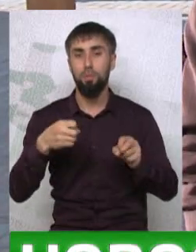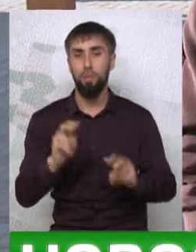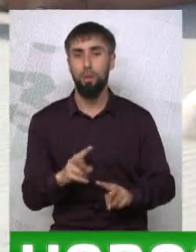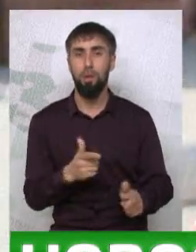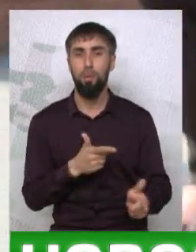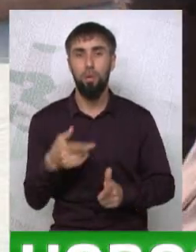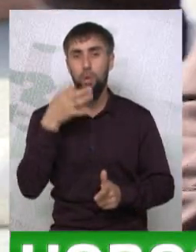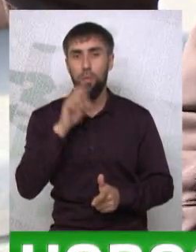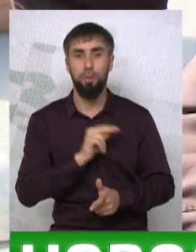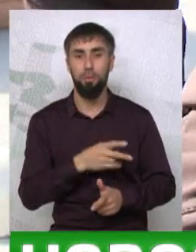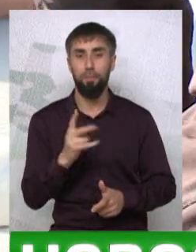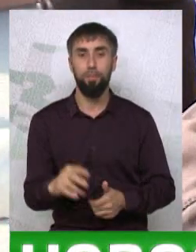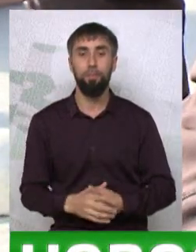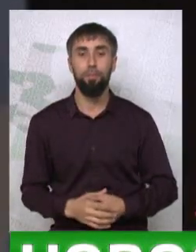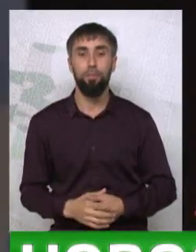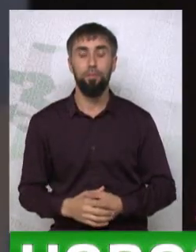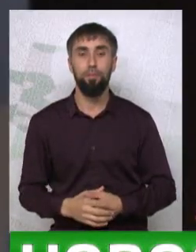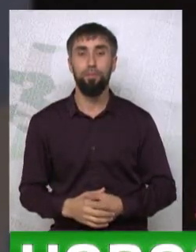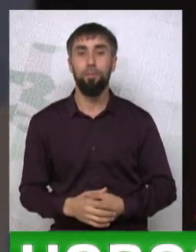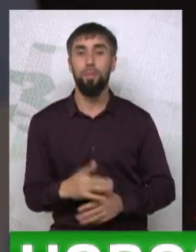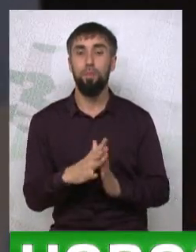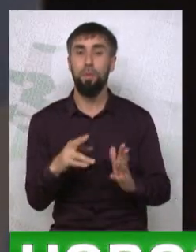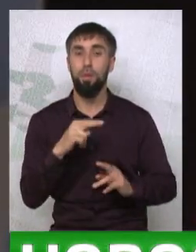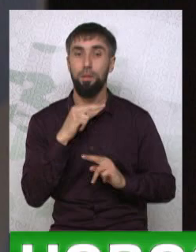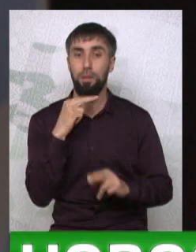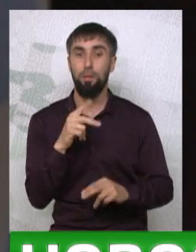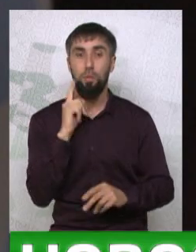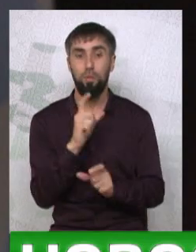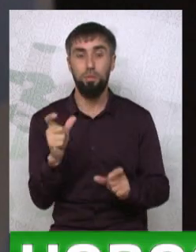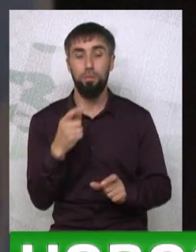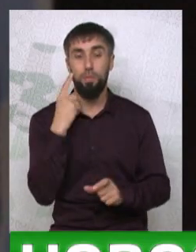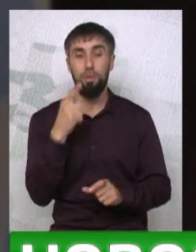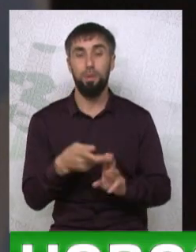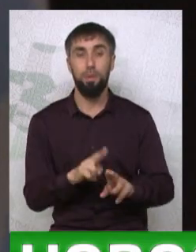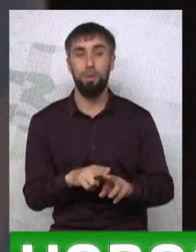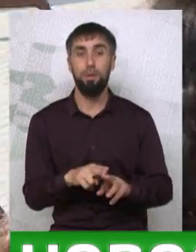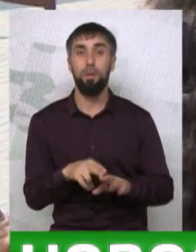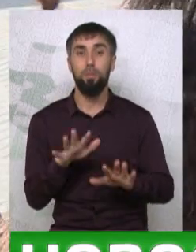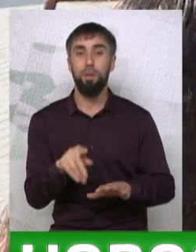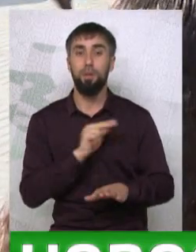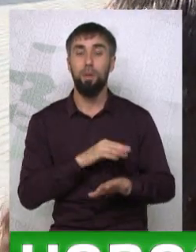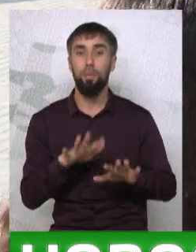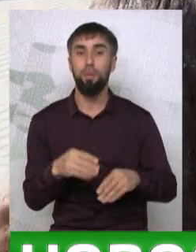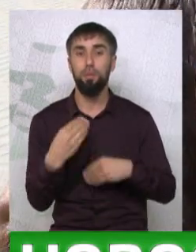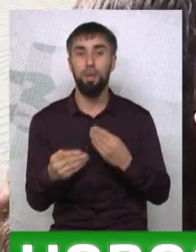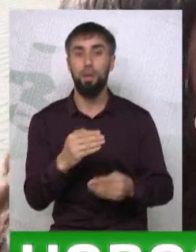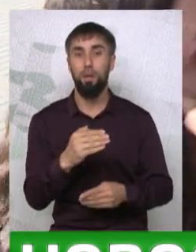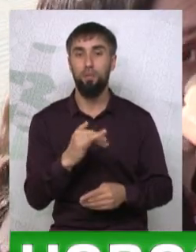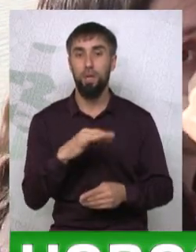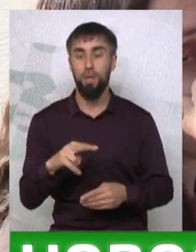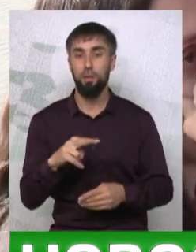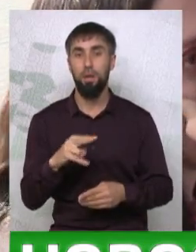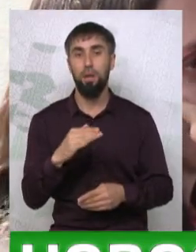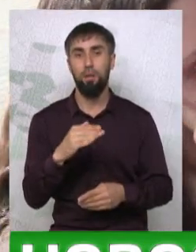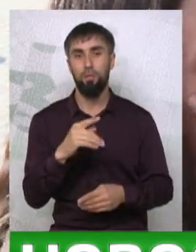работы. На работу устраиваюсь. Особое внимание молодых людей привлекает первый павильон. Здесь рабочие места предлагает филиал